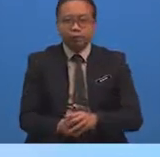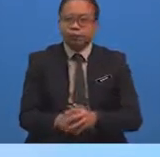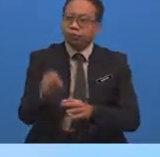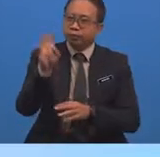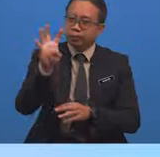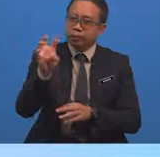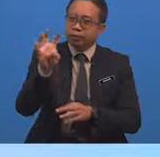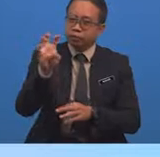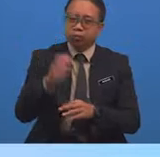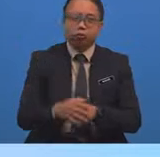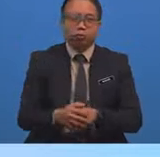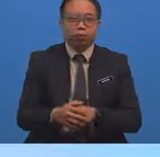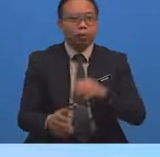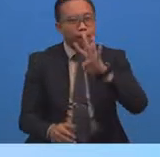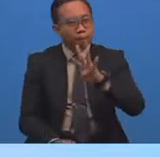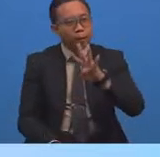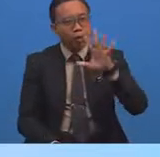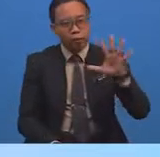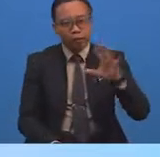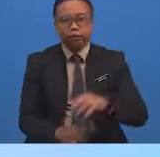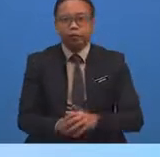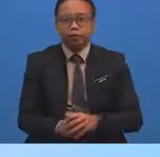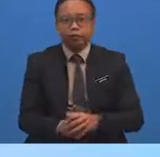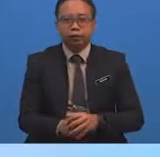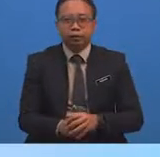40 45